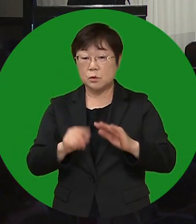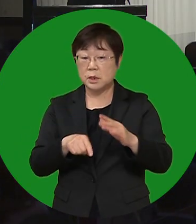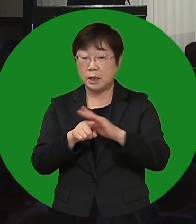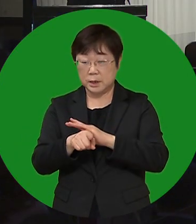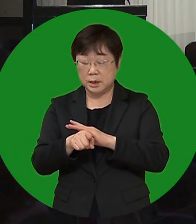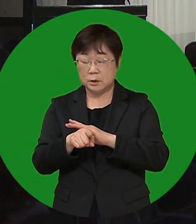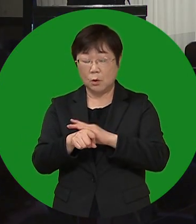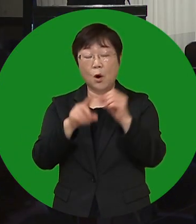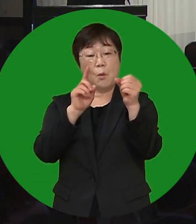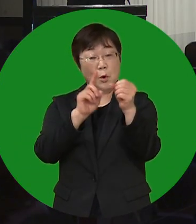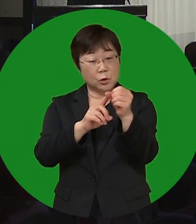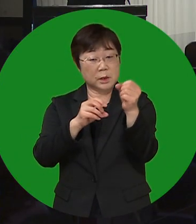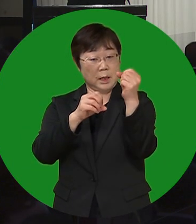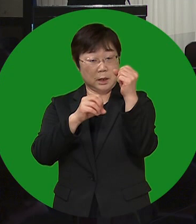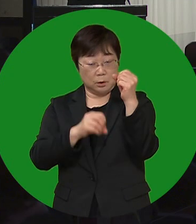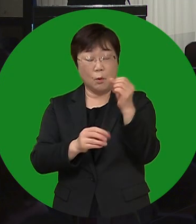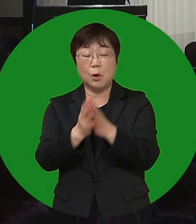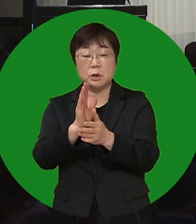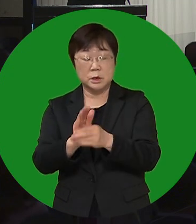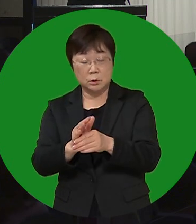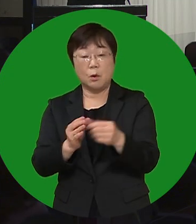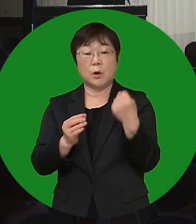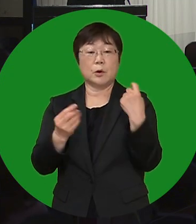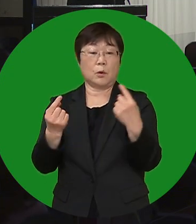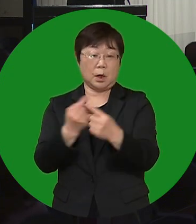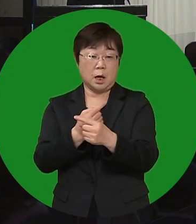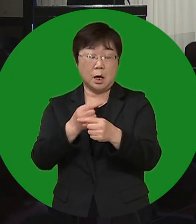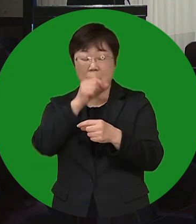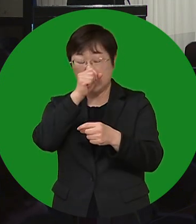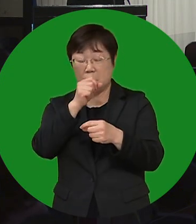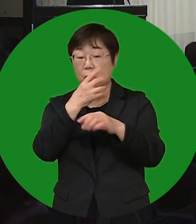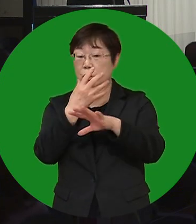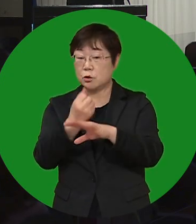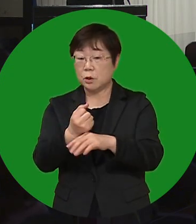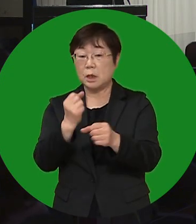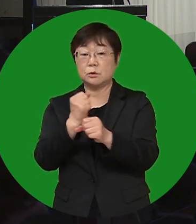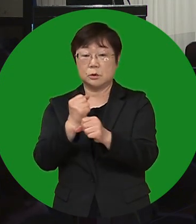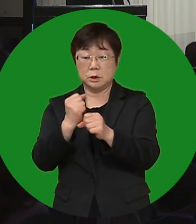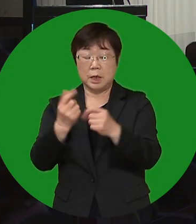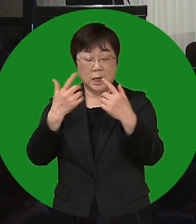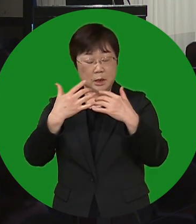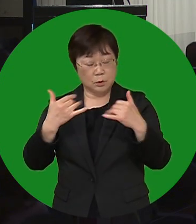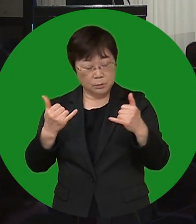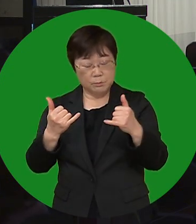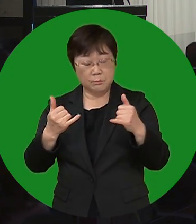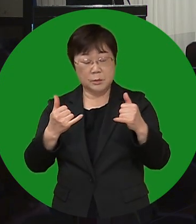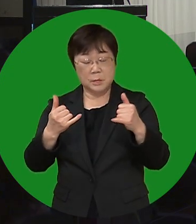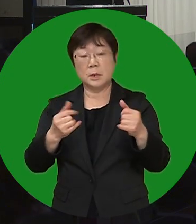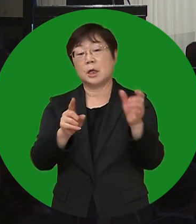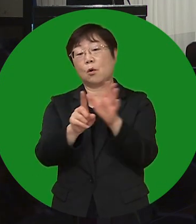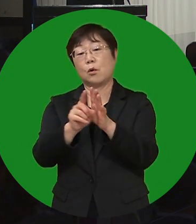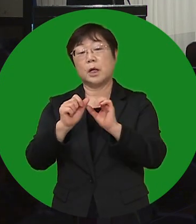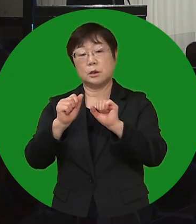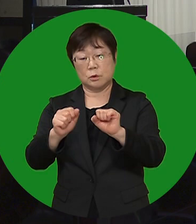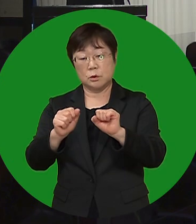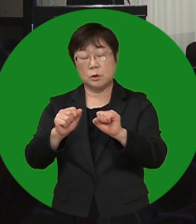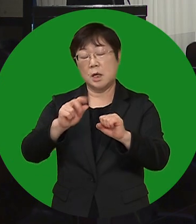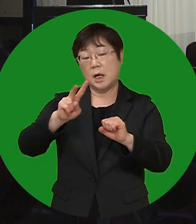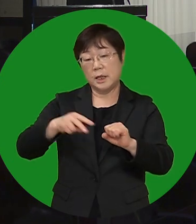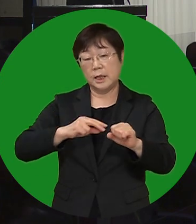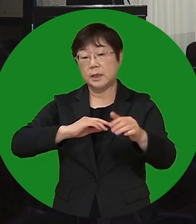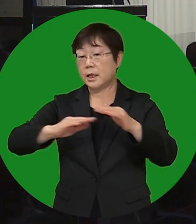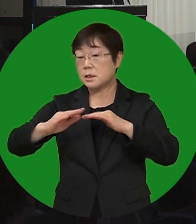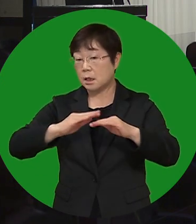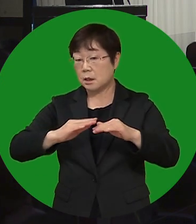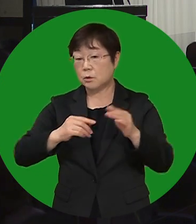一度強化し方にありますより良い習慣作りで人々の毎日に貢献するこれを気デザインという